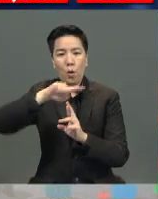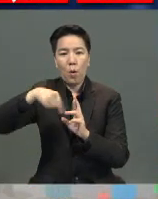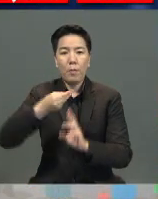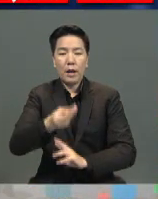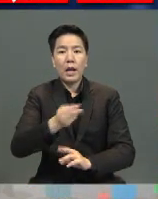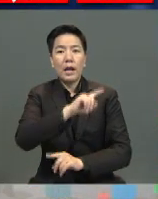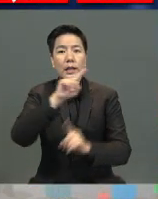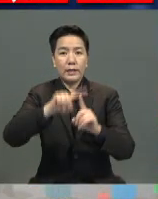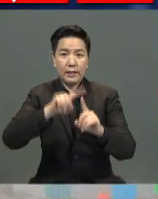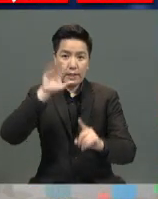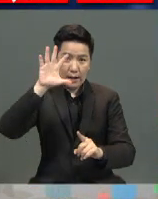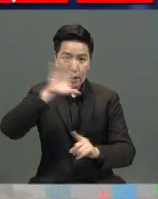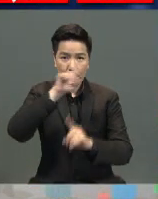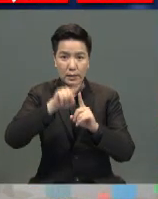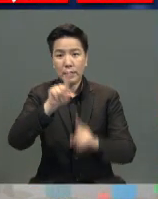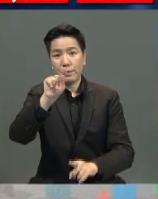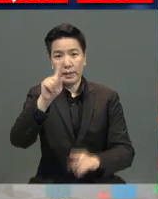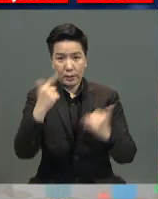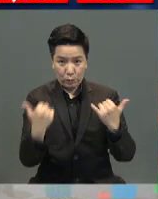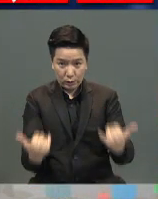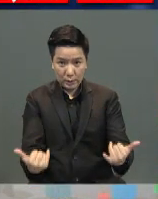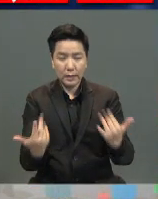ล้านสองแสนครับส่วนที่เหลือจะโอนเงินเยียวยาได้ครบทั้งหมดภายในสัปดาห์นี้โดยมีรอบการโอนก็คือวันที่21พฤษภาคมคือว่า